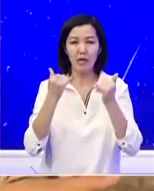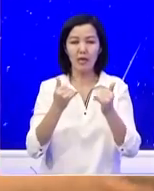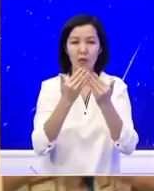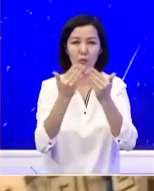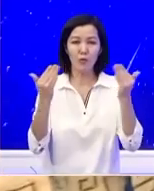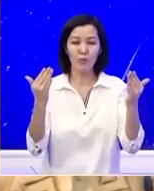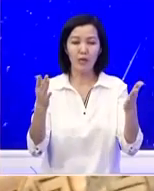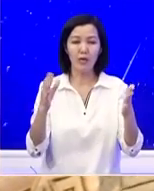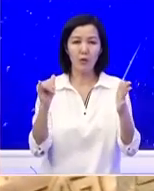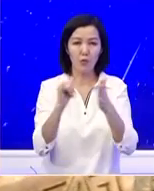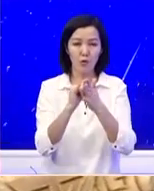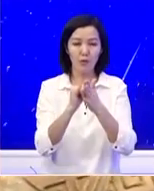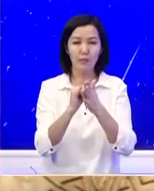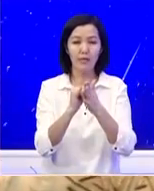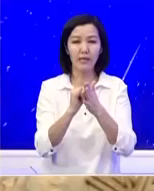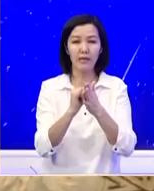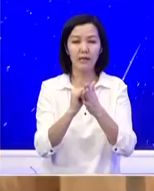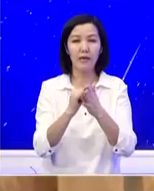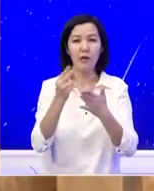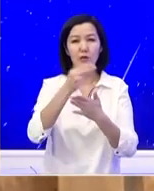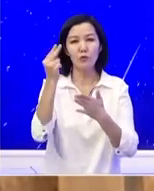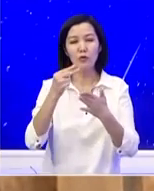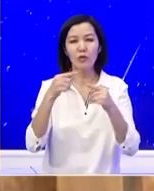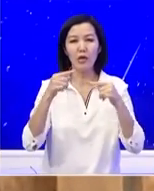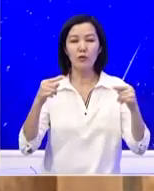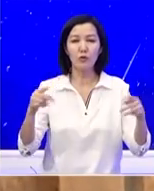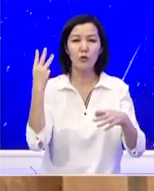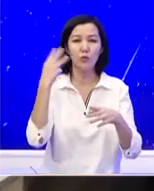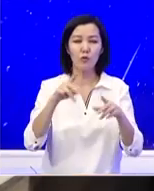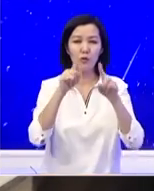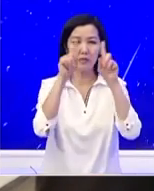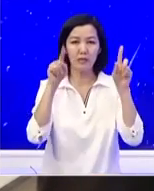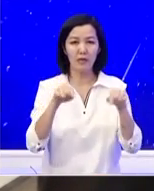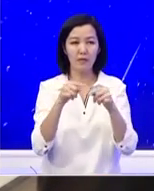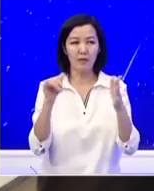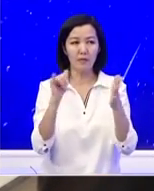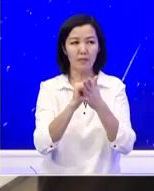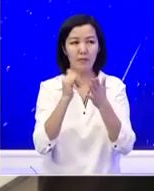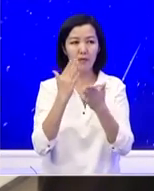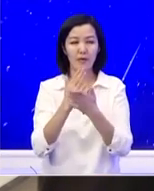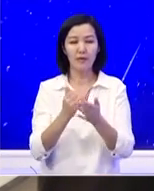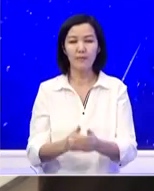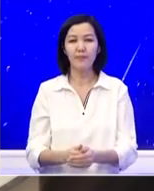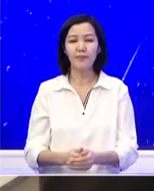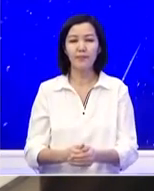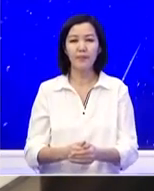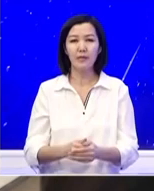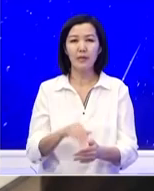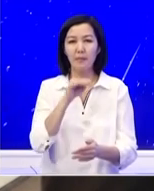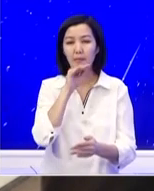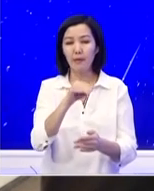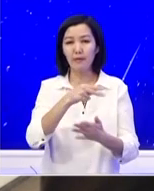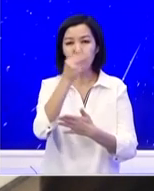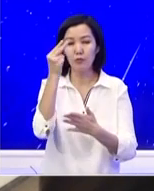көрмеге қойылыпты. Бұл ғана емес, мұнда қылқалам шеберлерінің 30 еңбегі де бар. Кәсіпқой суретшілерінің